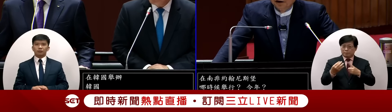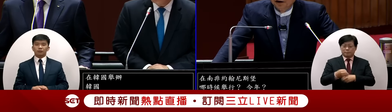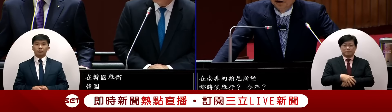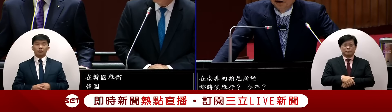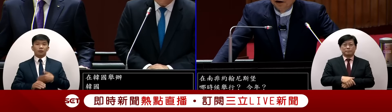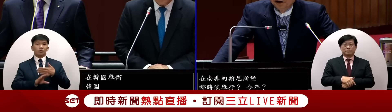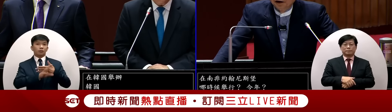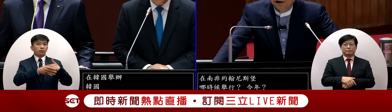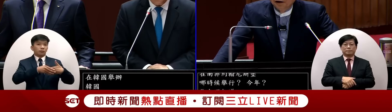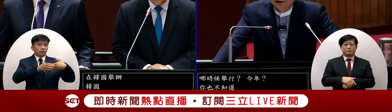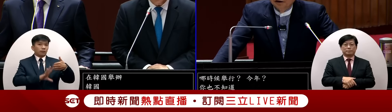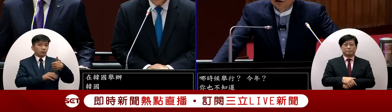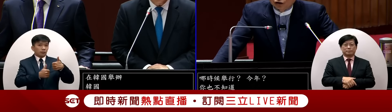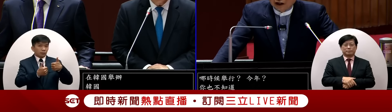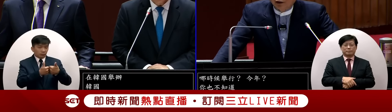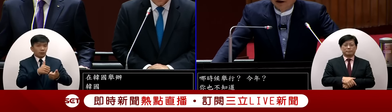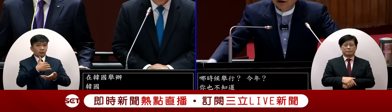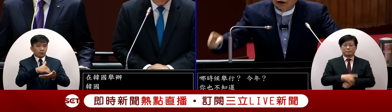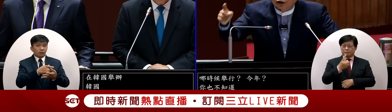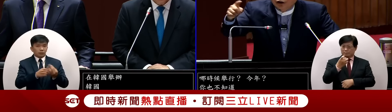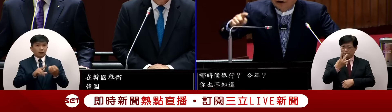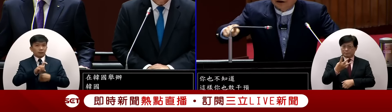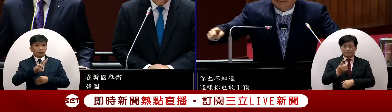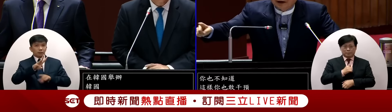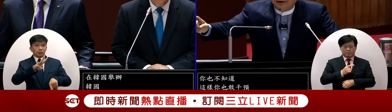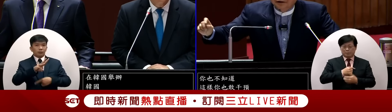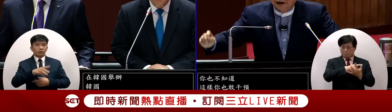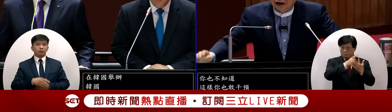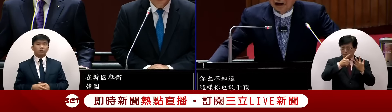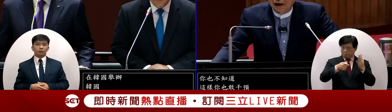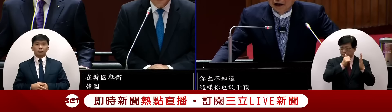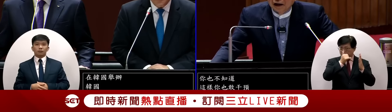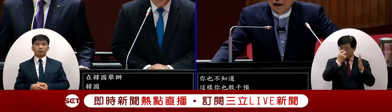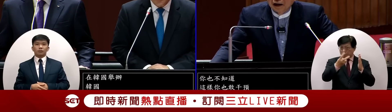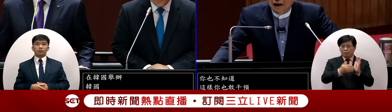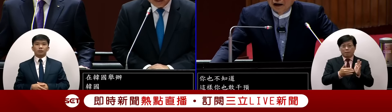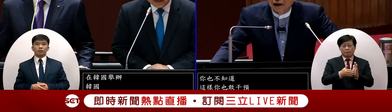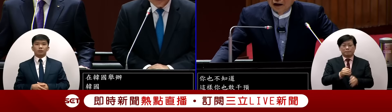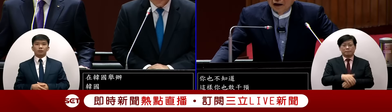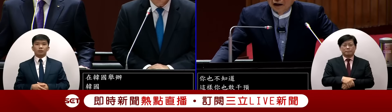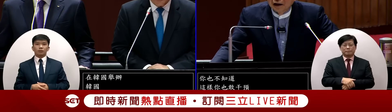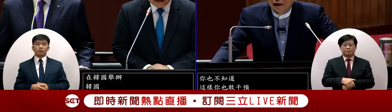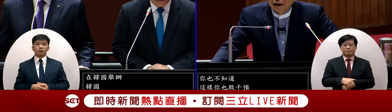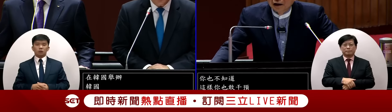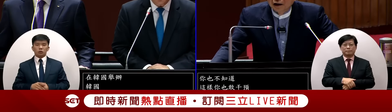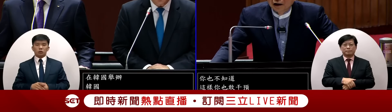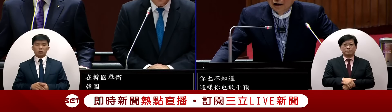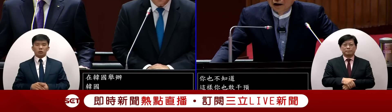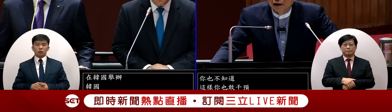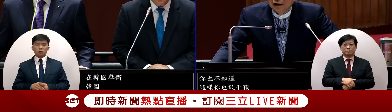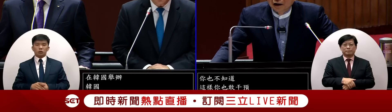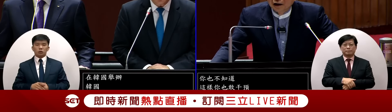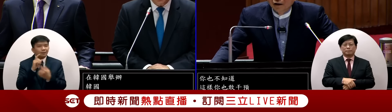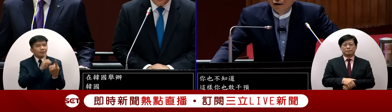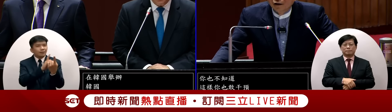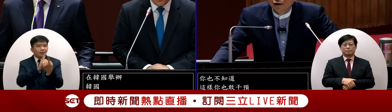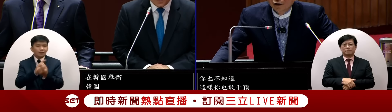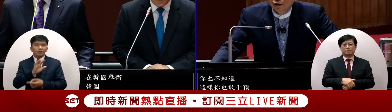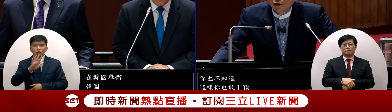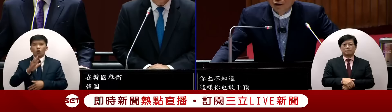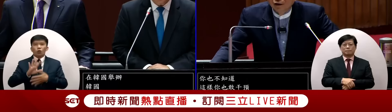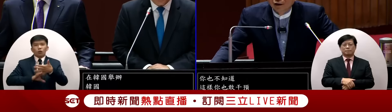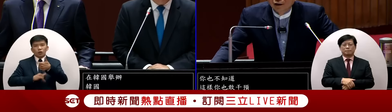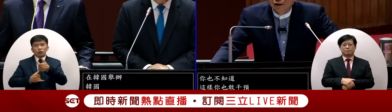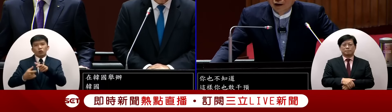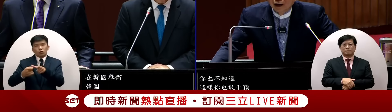们外交委员会大概十三位。 十三位、啊，你都一个一个拜访了吗？ 我就是可能啦，因为有些委员公出